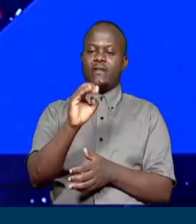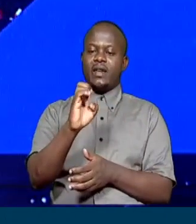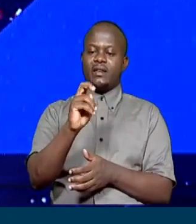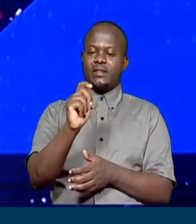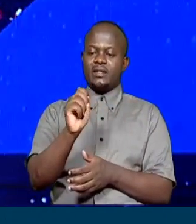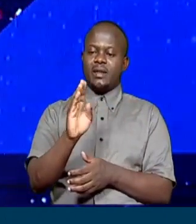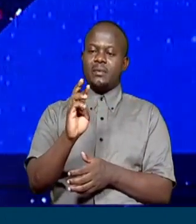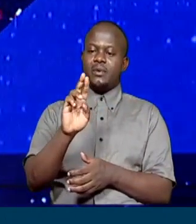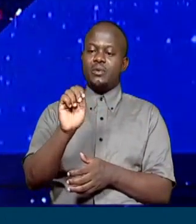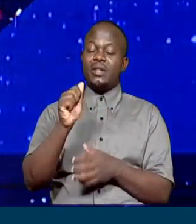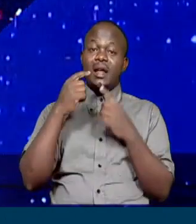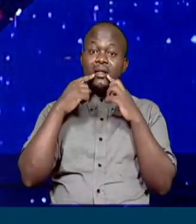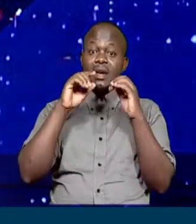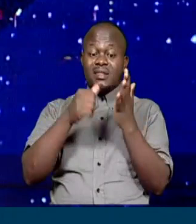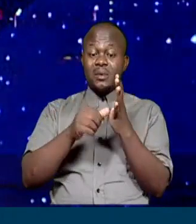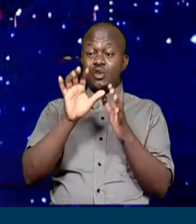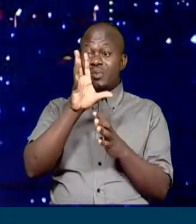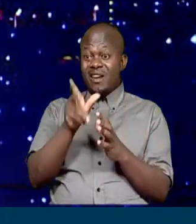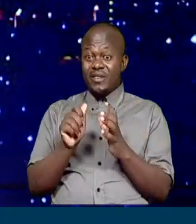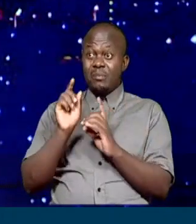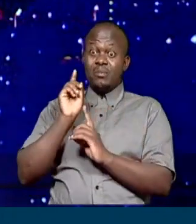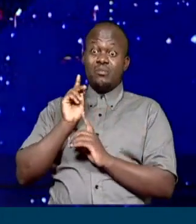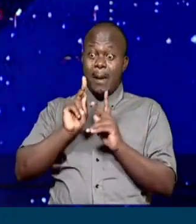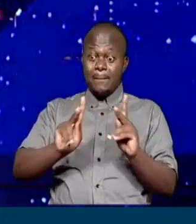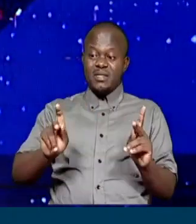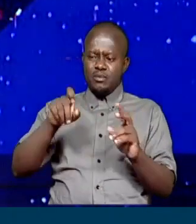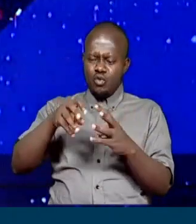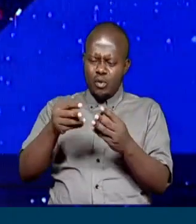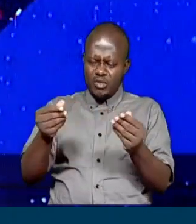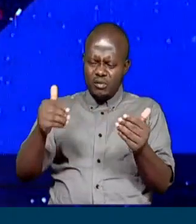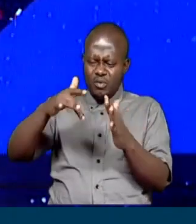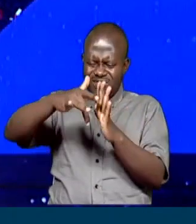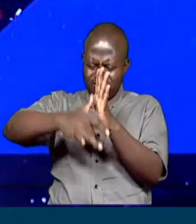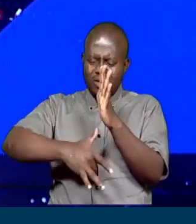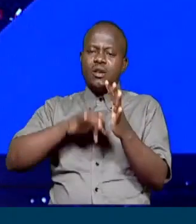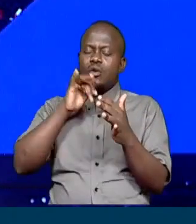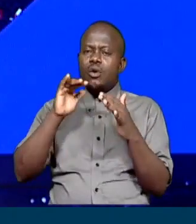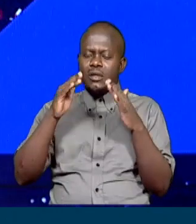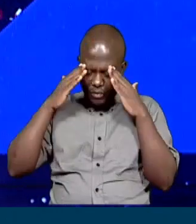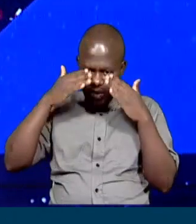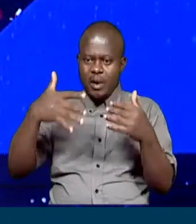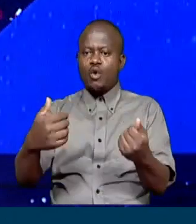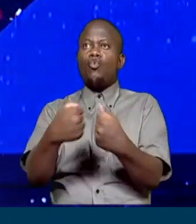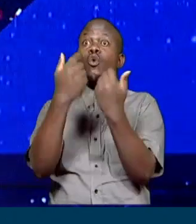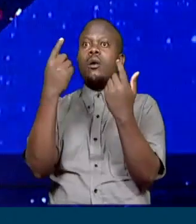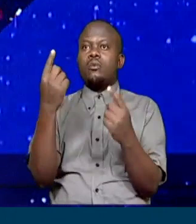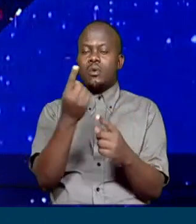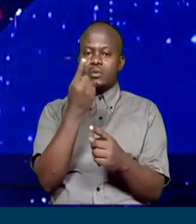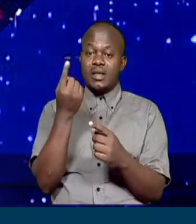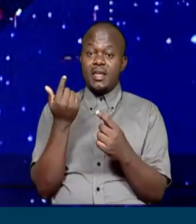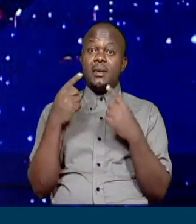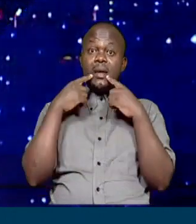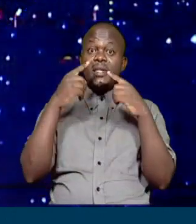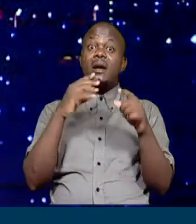bigomba gukemurirwa mu mizi yabyo aho kwibanda ku ngaruka. Ibi rero yabivugiye I Kigali kuri uyu wa gatanu ubwo yasozaga inama ku mutekano